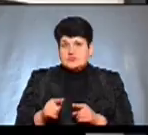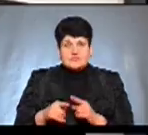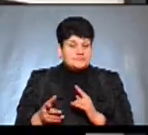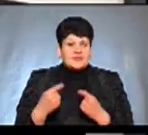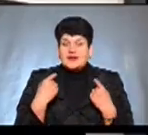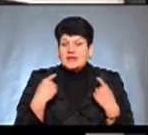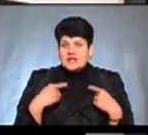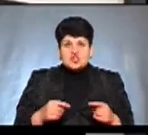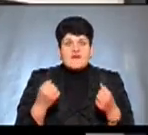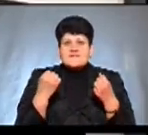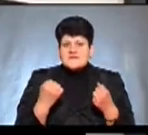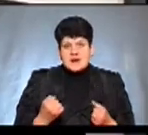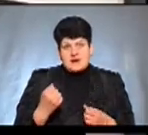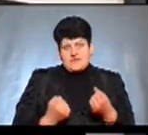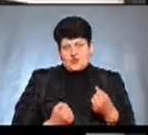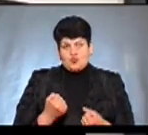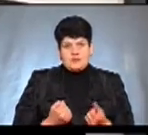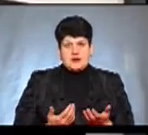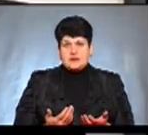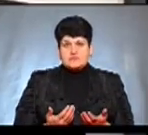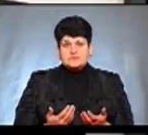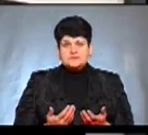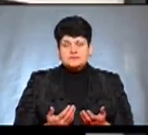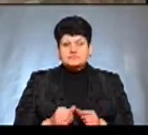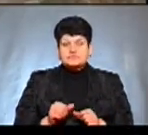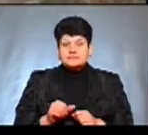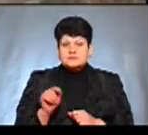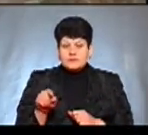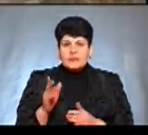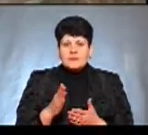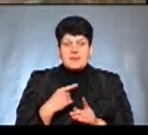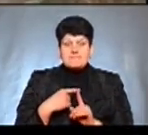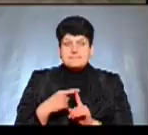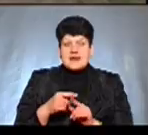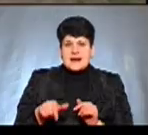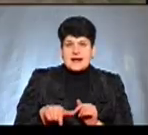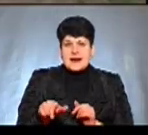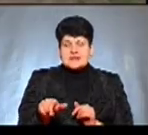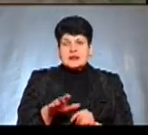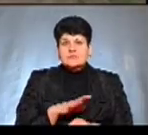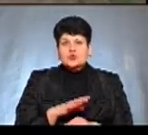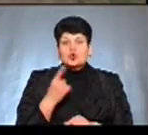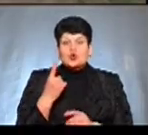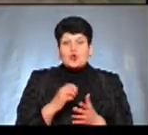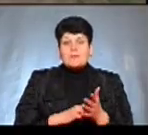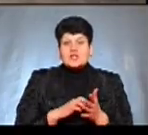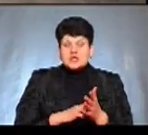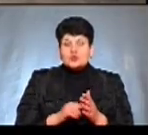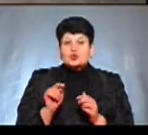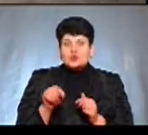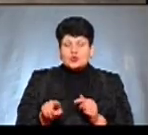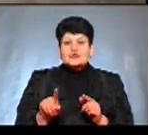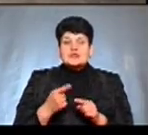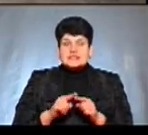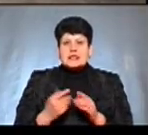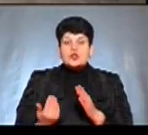день зовсім інша вага автомобілів. Окрім того, там є перехрестя, яке, власне, було одною з причиною того, що ця нова, до